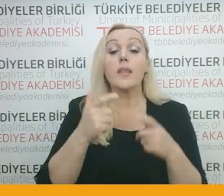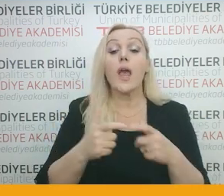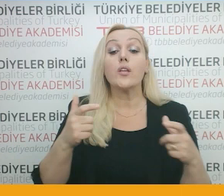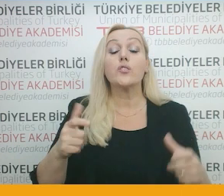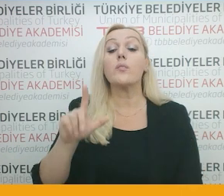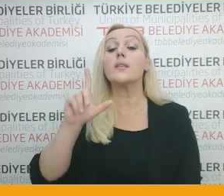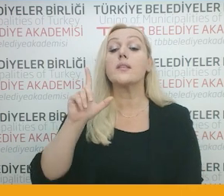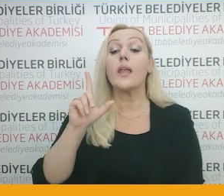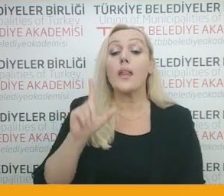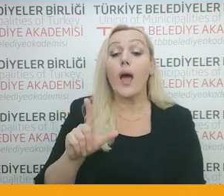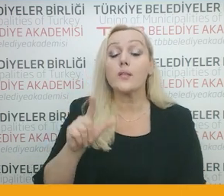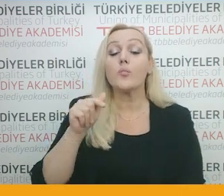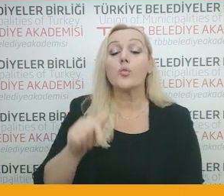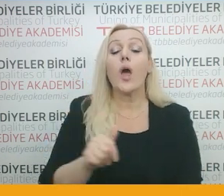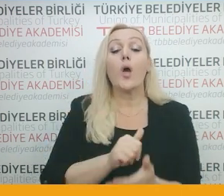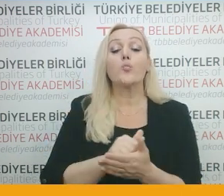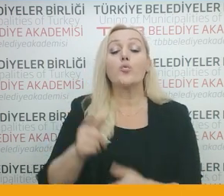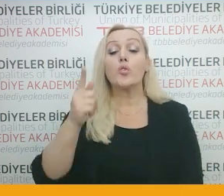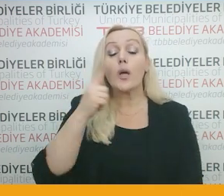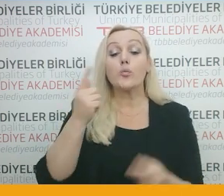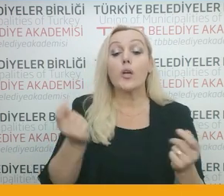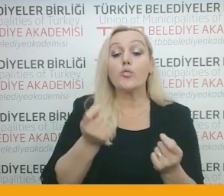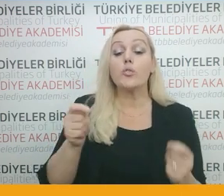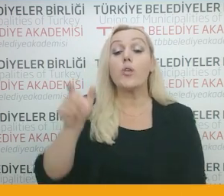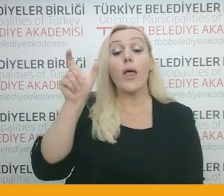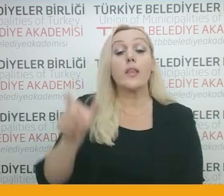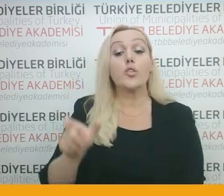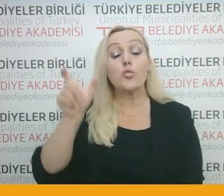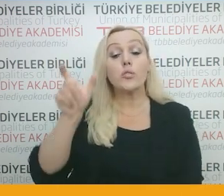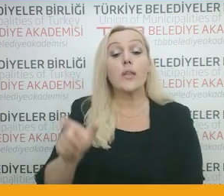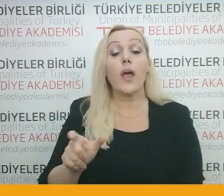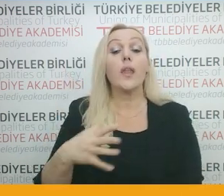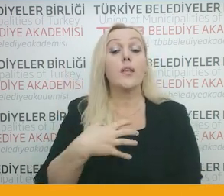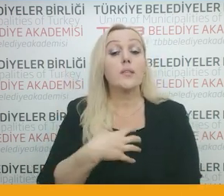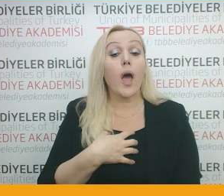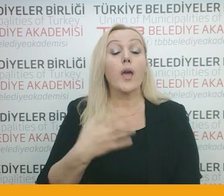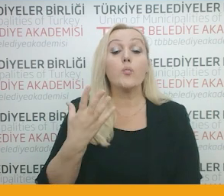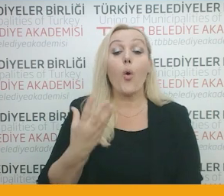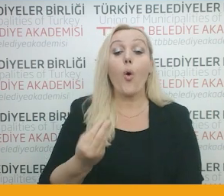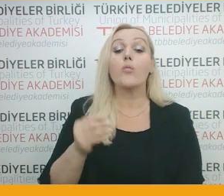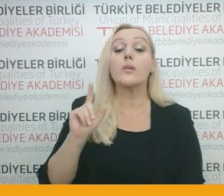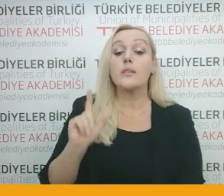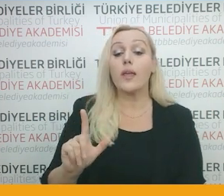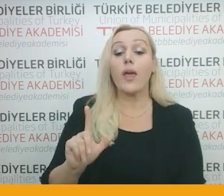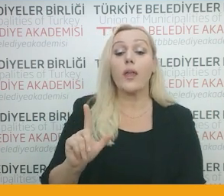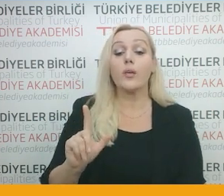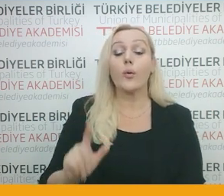lazım. Bu hassasiyete tüm kamu çalışanlarının aslında sahip olması